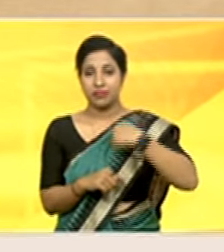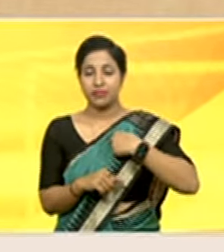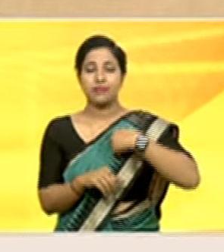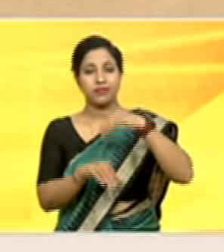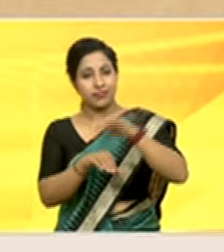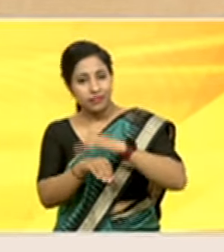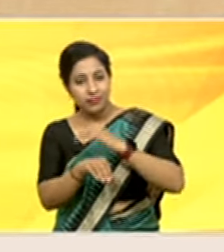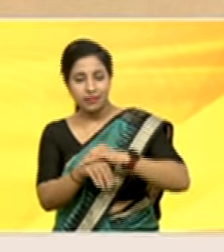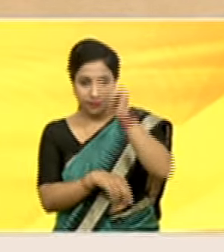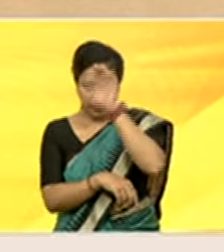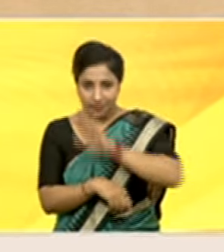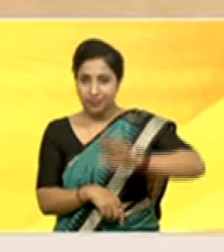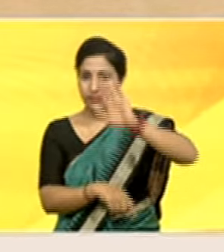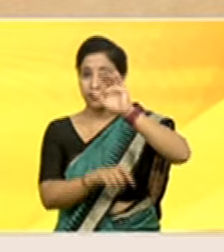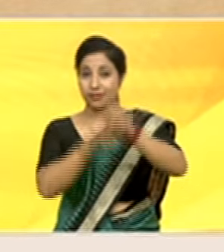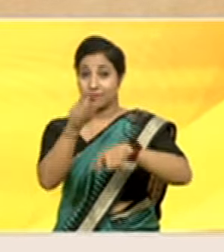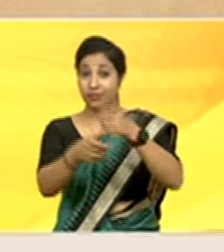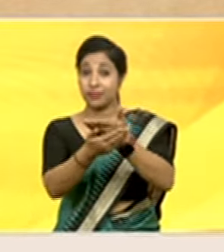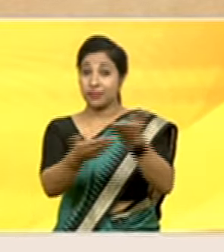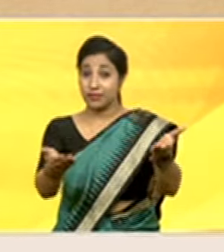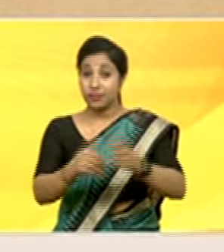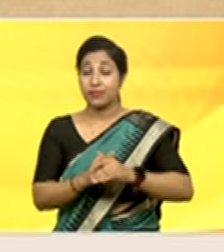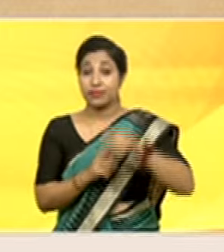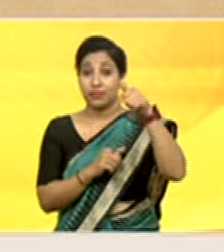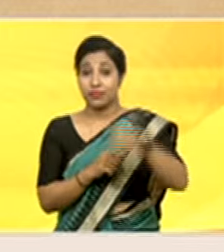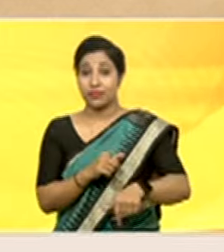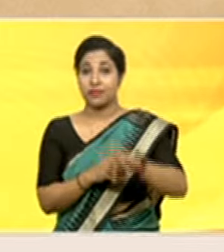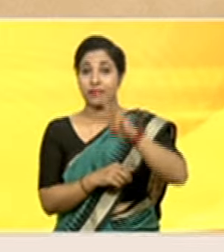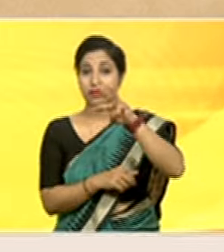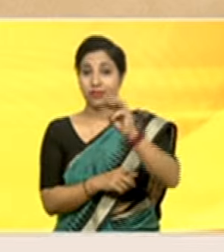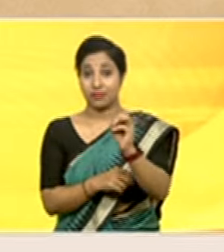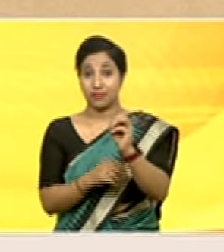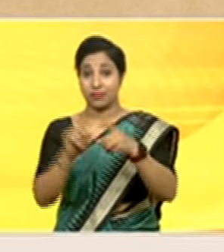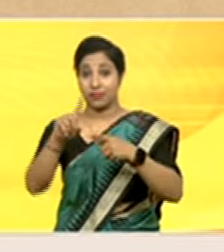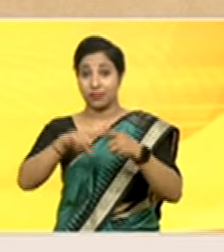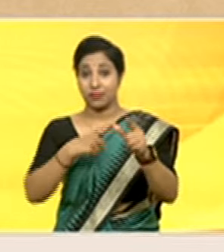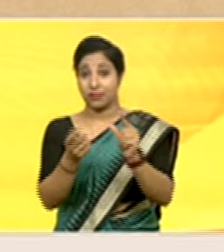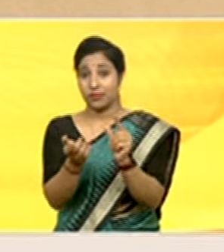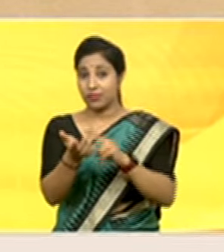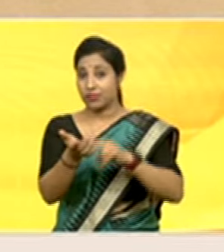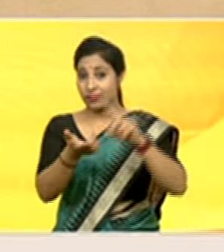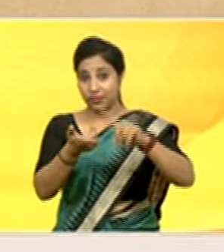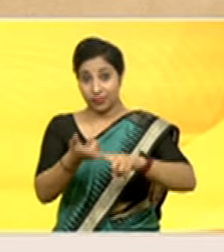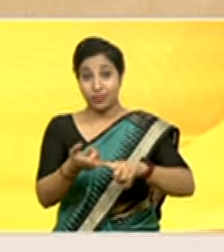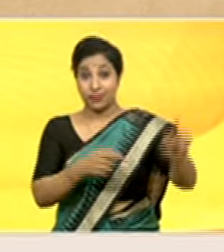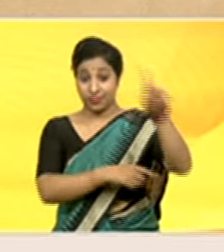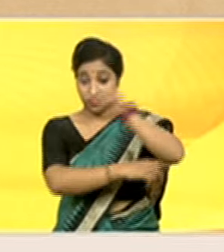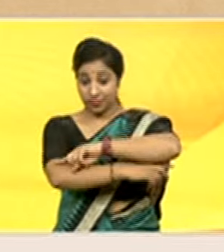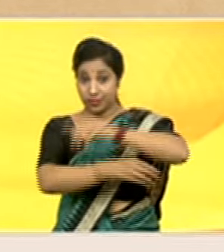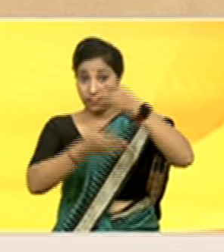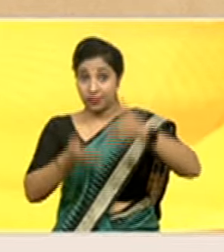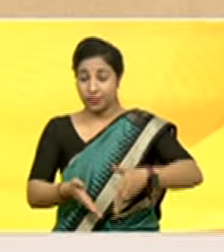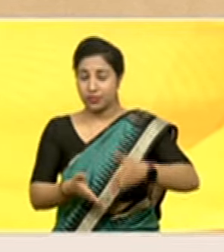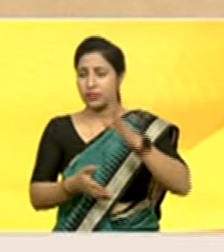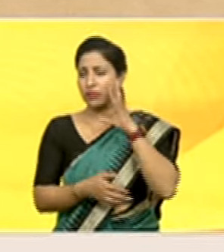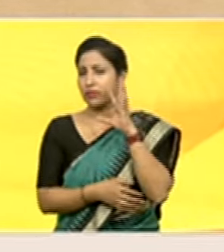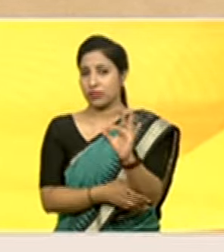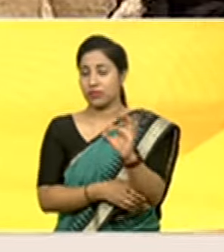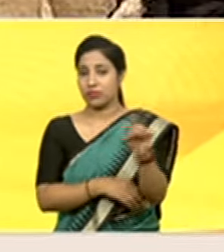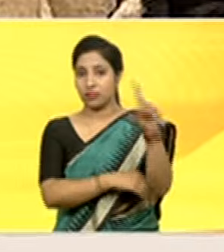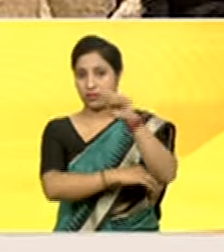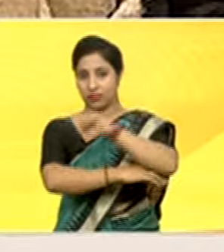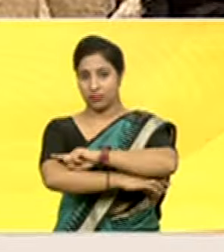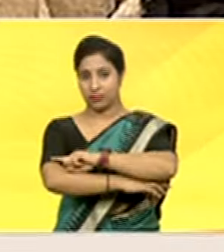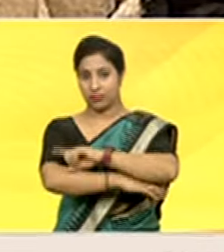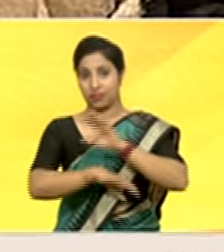प्यारे देश वास्यों आज 30 जून का यह दिन बहुती महत्वपून है